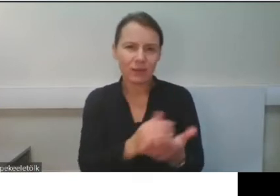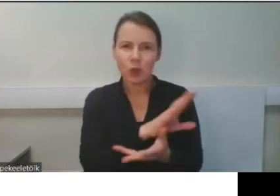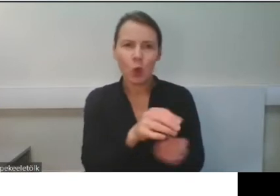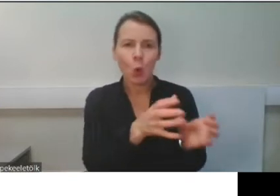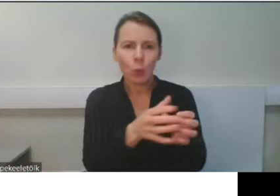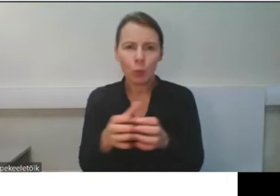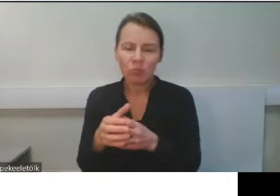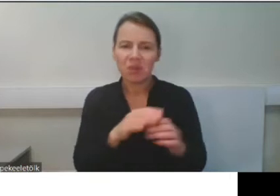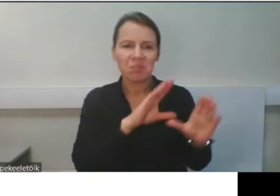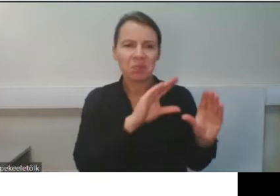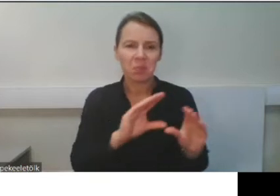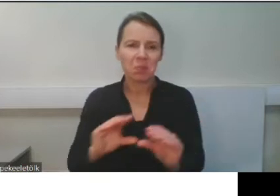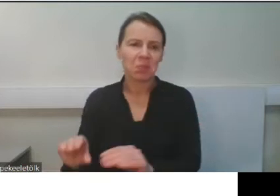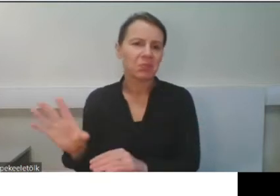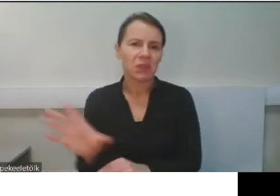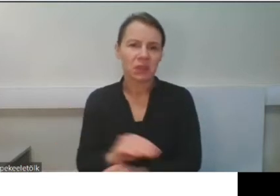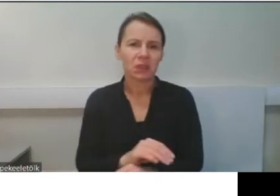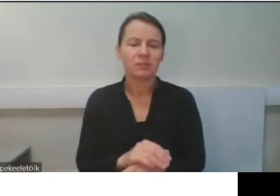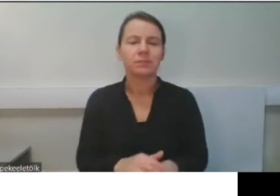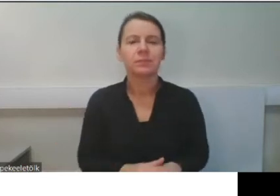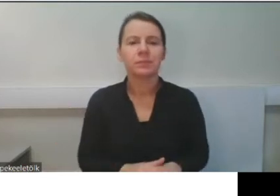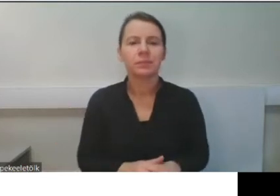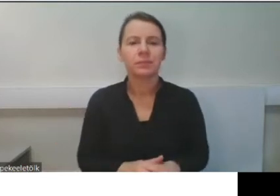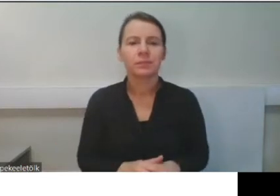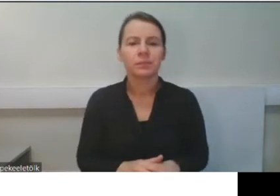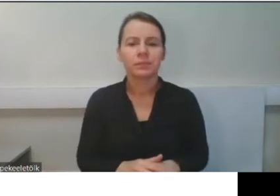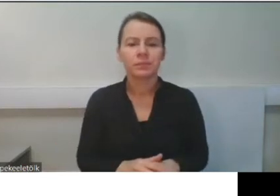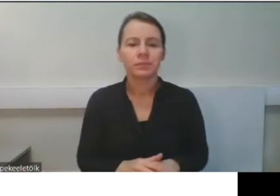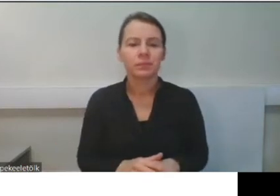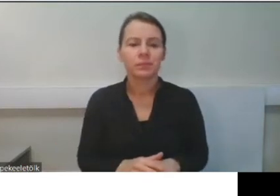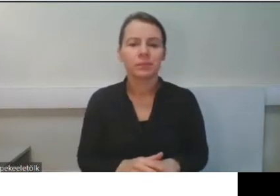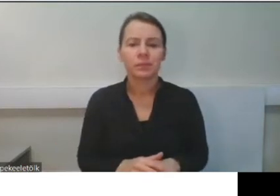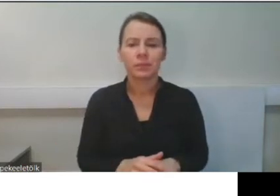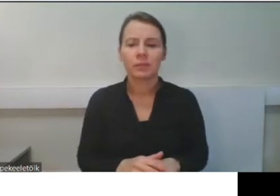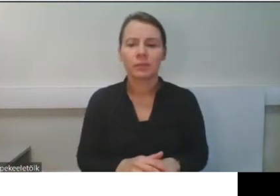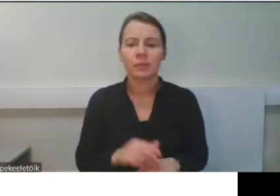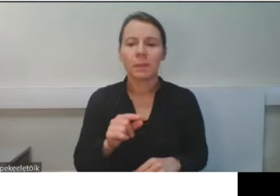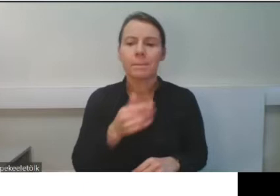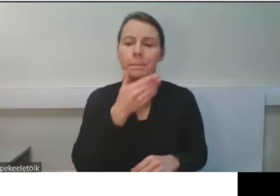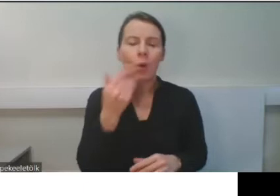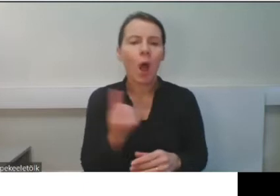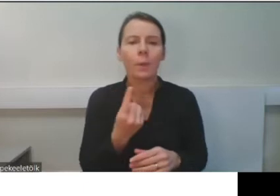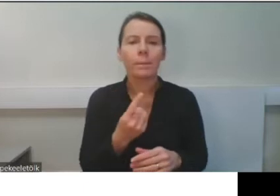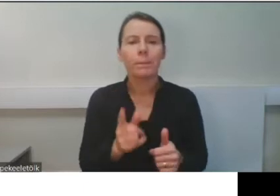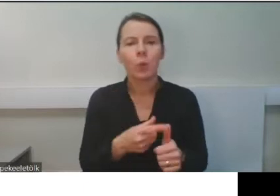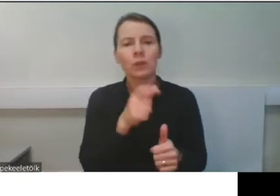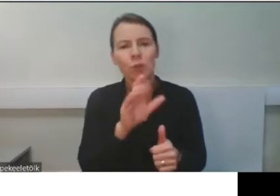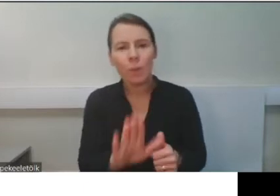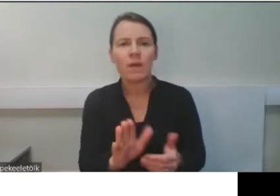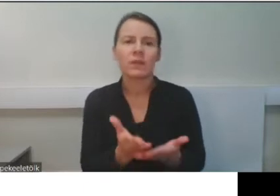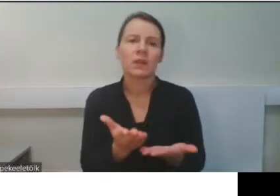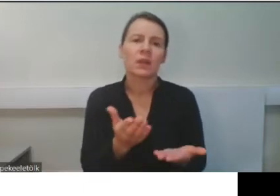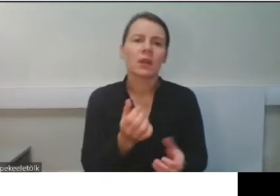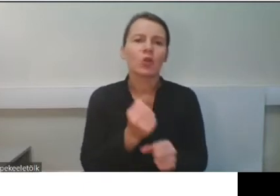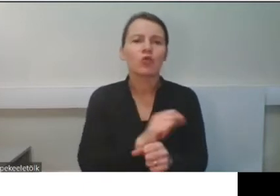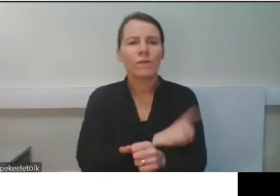tegevuspiirangule infole . ja võrdluseks ka siis nii-öelda elanikkond vanuses 16 kuni pensioniga siis